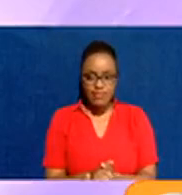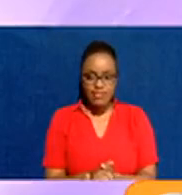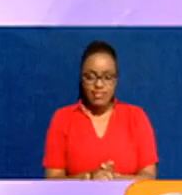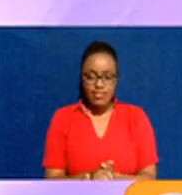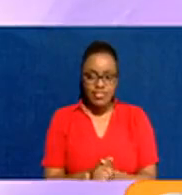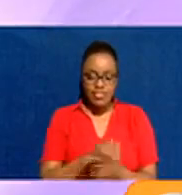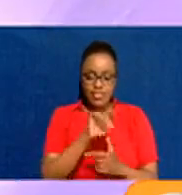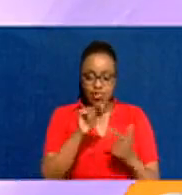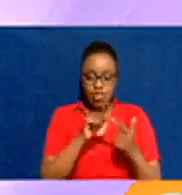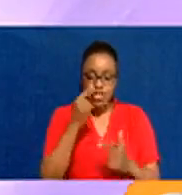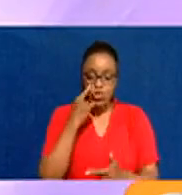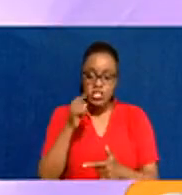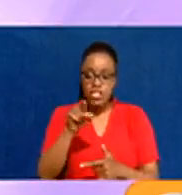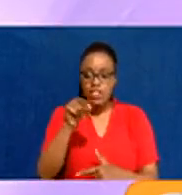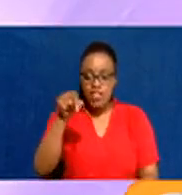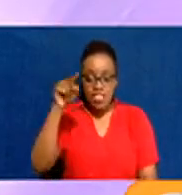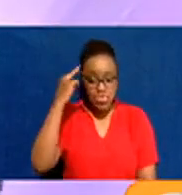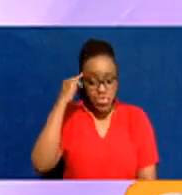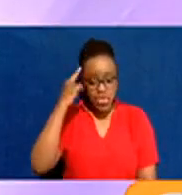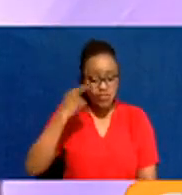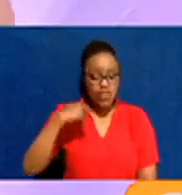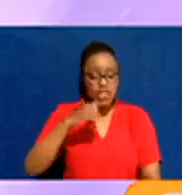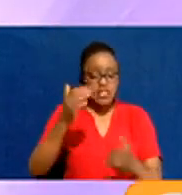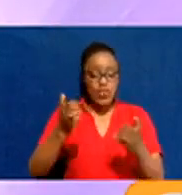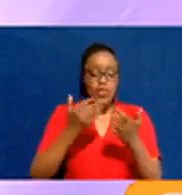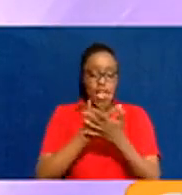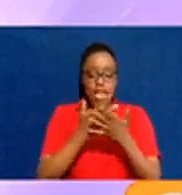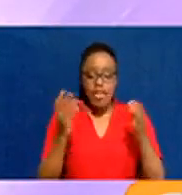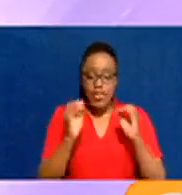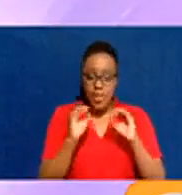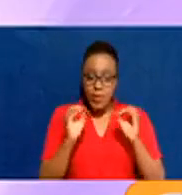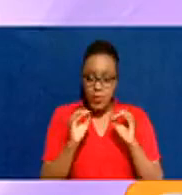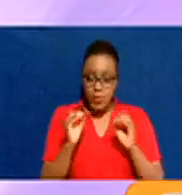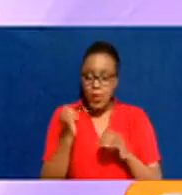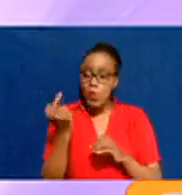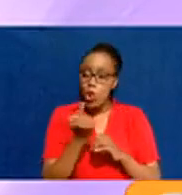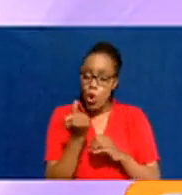When we speak, they should not think we mean anything other than